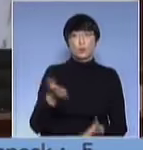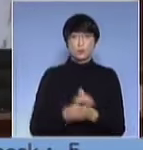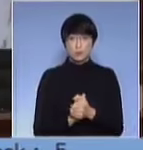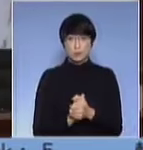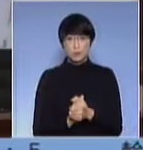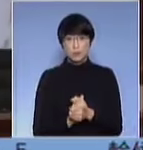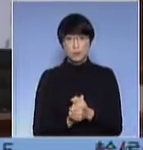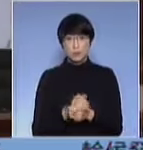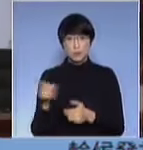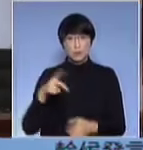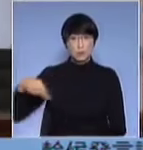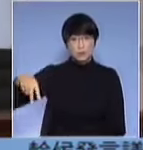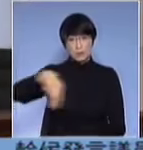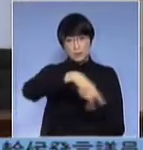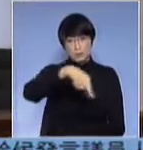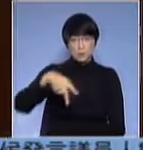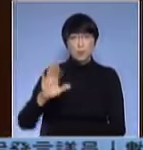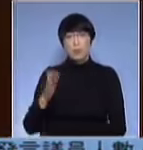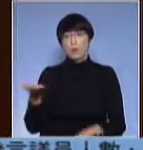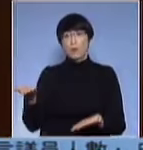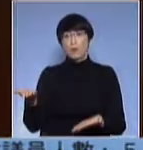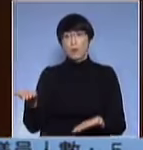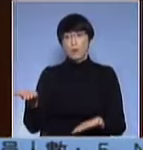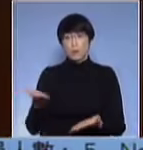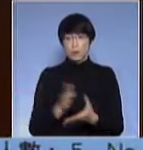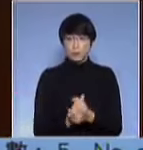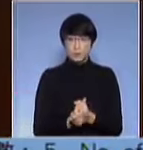來佢可以食為行都算嘅，係咪啊？主席，你答多我一次，主席。